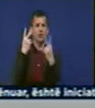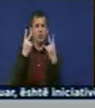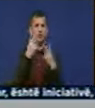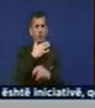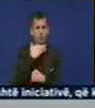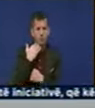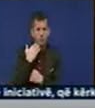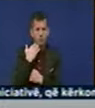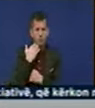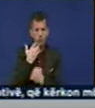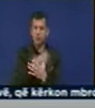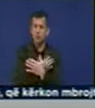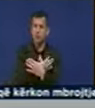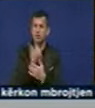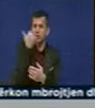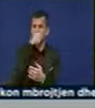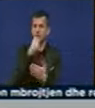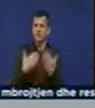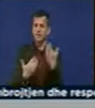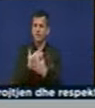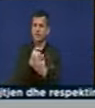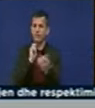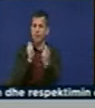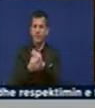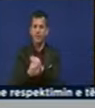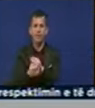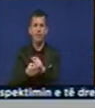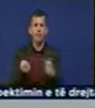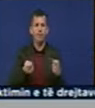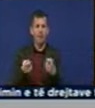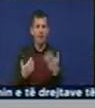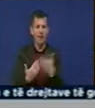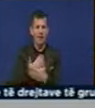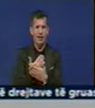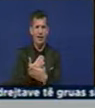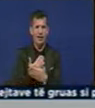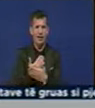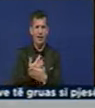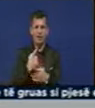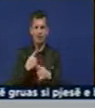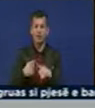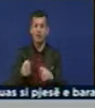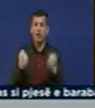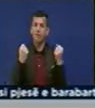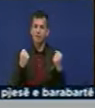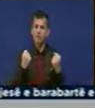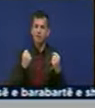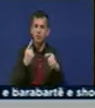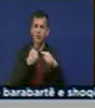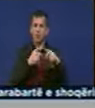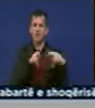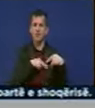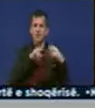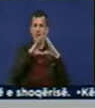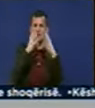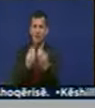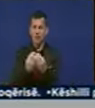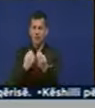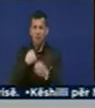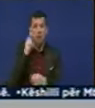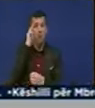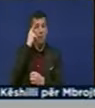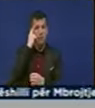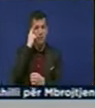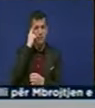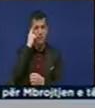Shqipërinë, sepse krijohet shansi për një administrim të ri vendor, shumë të fuqishëm dhe të përgjithshëm. Dhe unë mendoj që kur